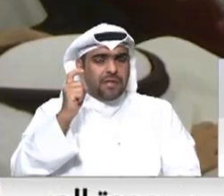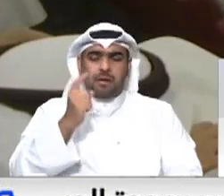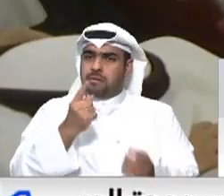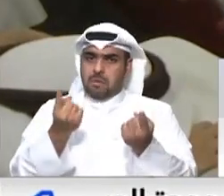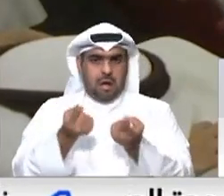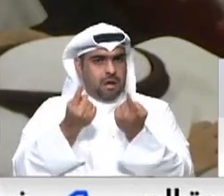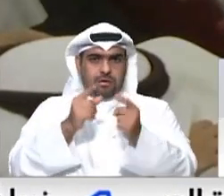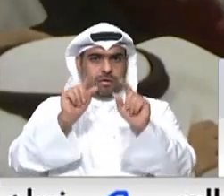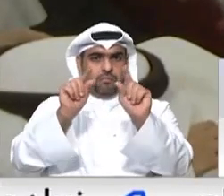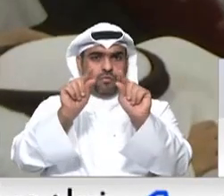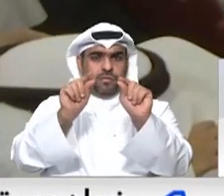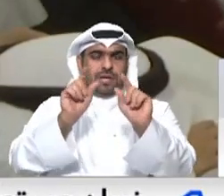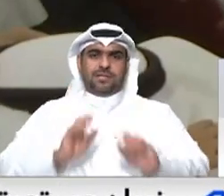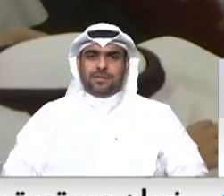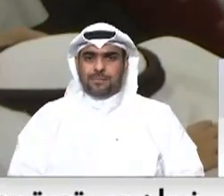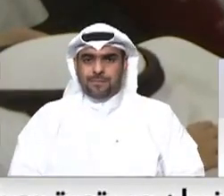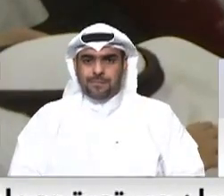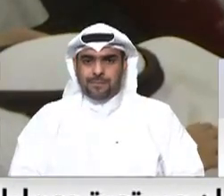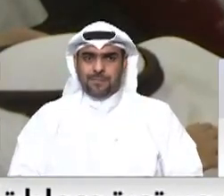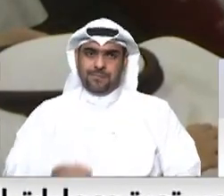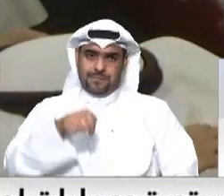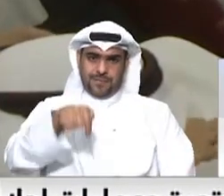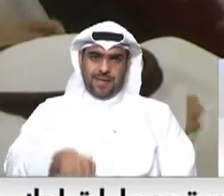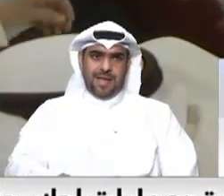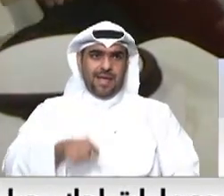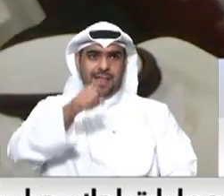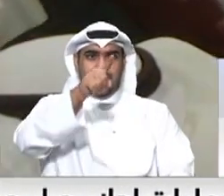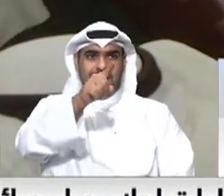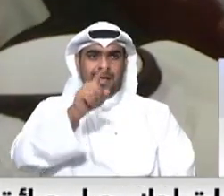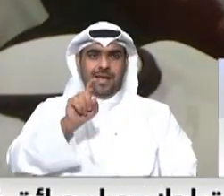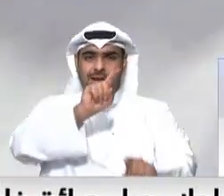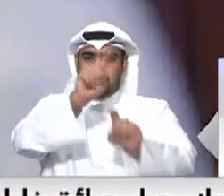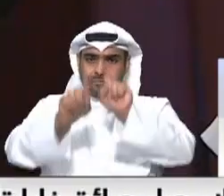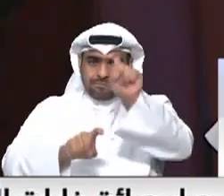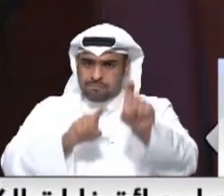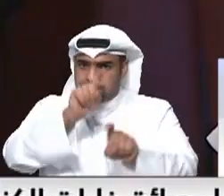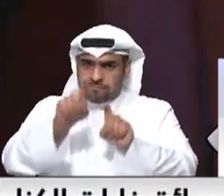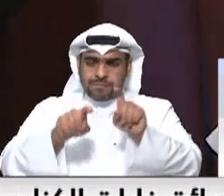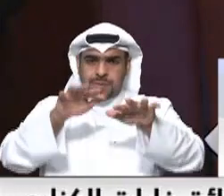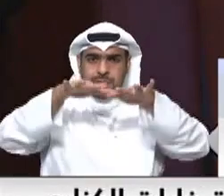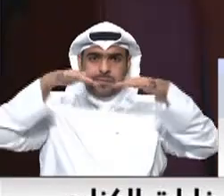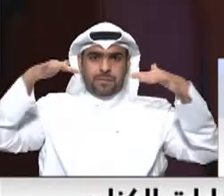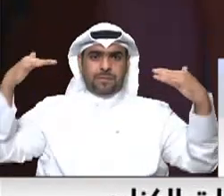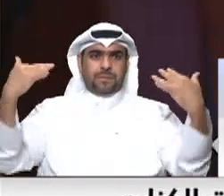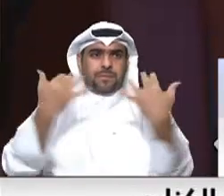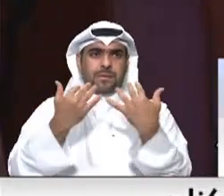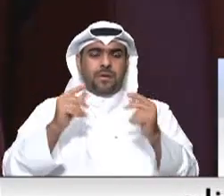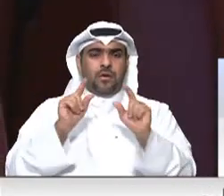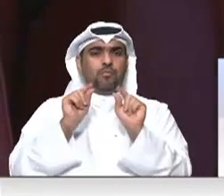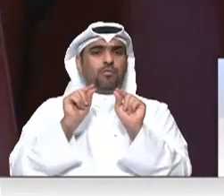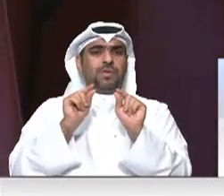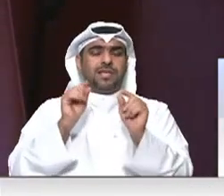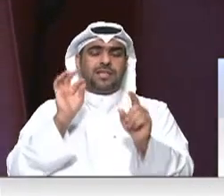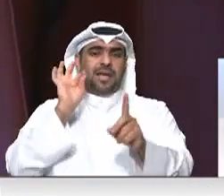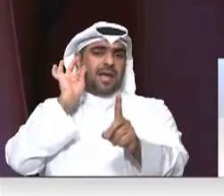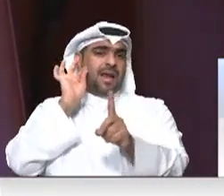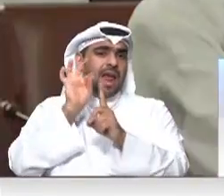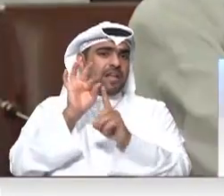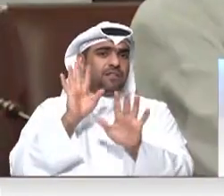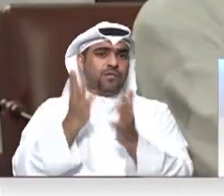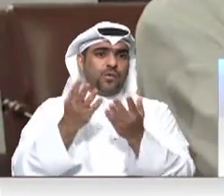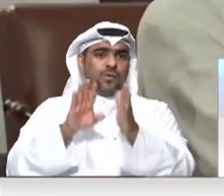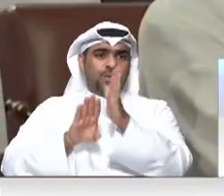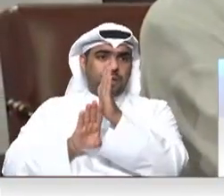جيد وتهدف الحلقه النقاشيه الى وضع ذات لتطوير التعليم وان مشاركه جميع المعنيين بشان العلمي والتربوي